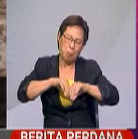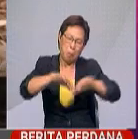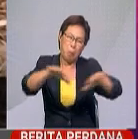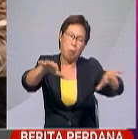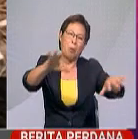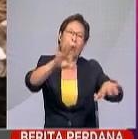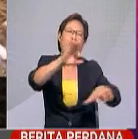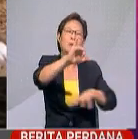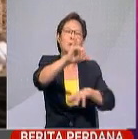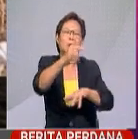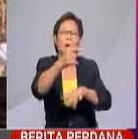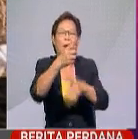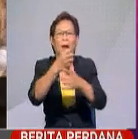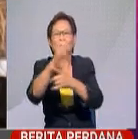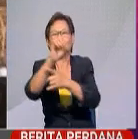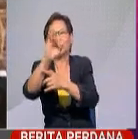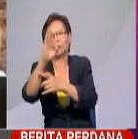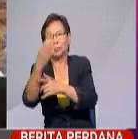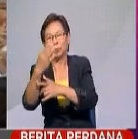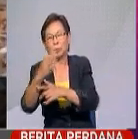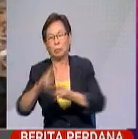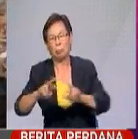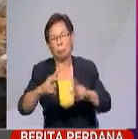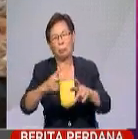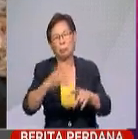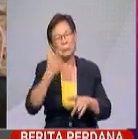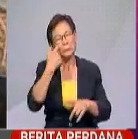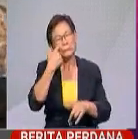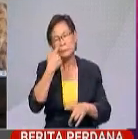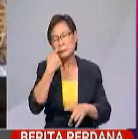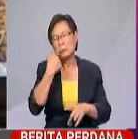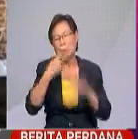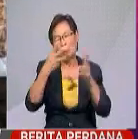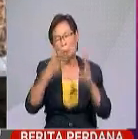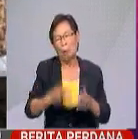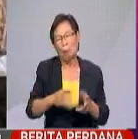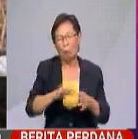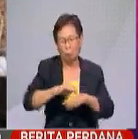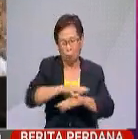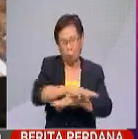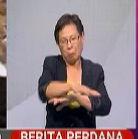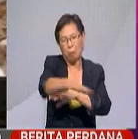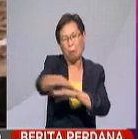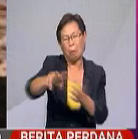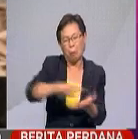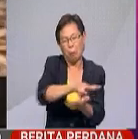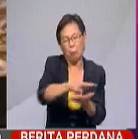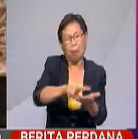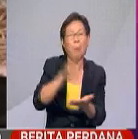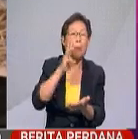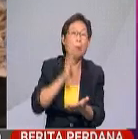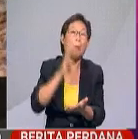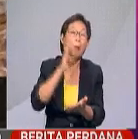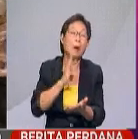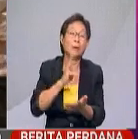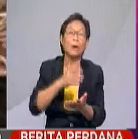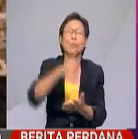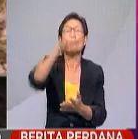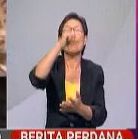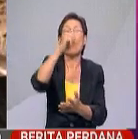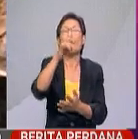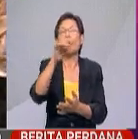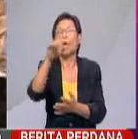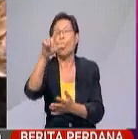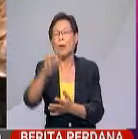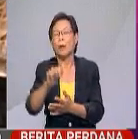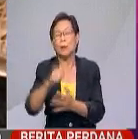sosial. Aksi itu mengundang sebak warga maya. Sebelum ini, pernah tular video seorang wanita memberi minum seekor koala setelah